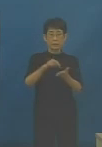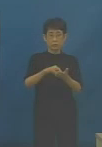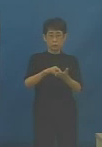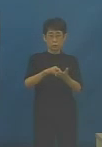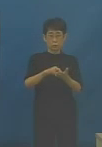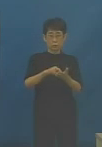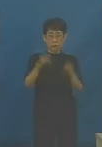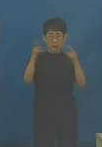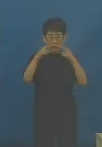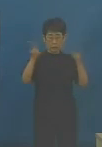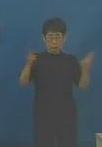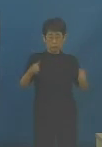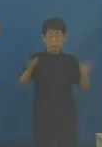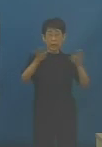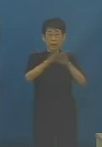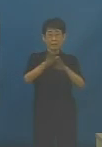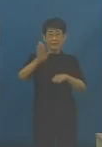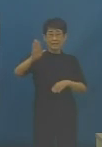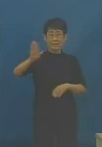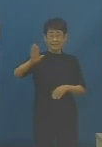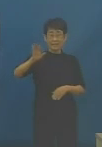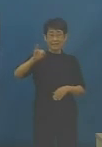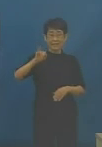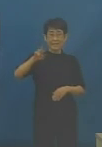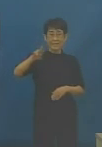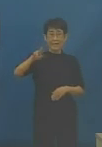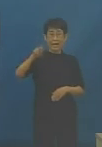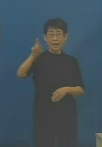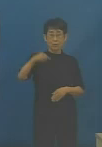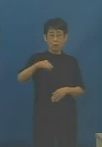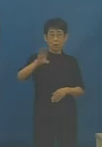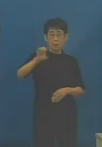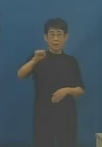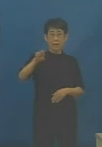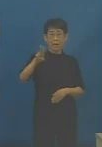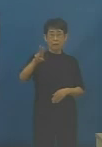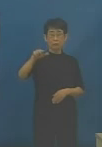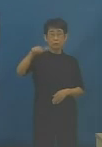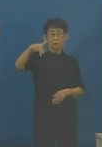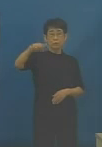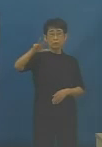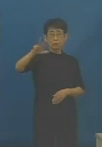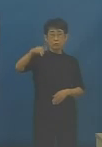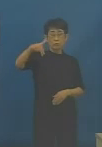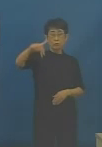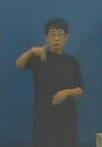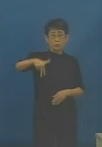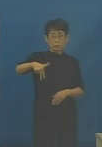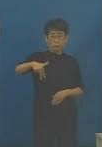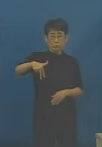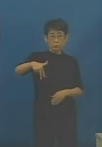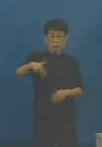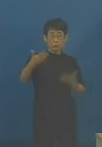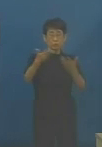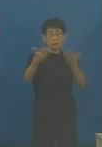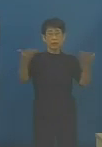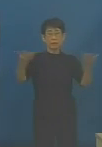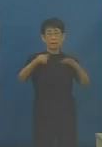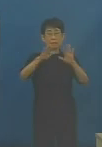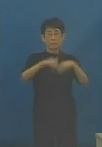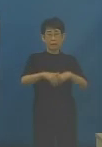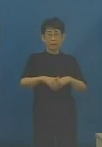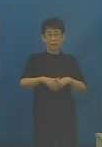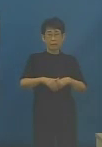でティラノサウルス展をやりましたが、6万人以上の方がご来館いただきました。実はこ